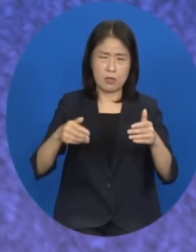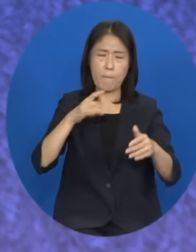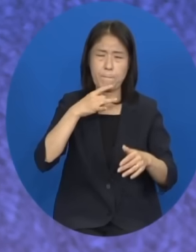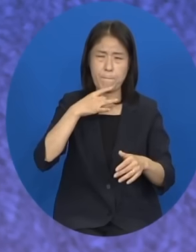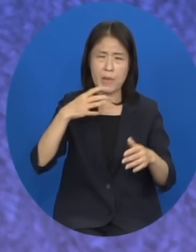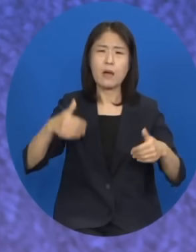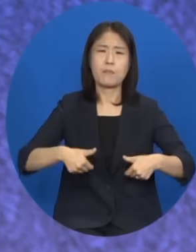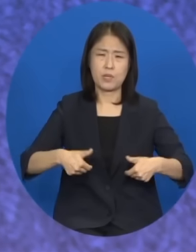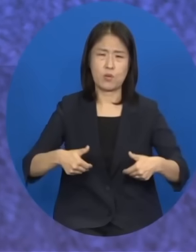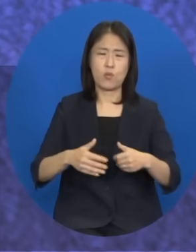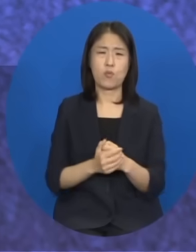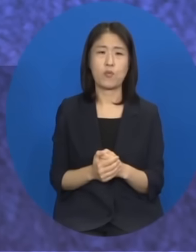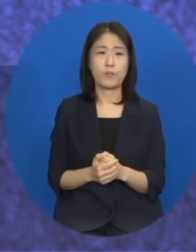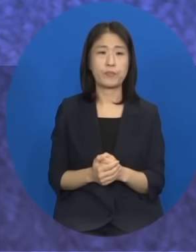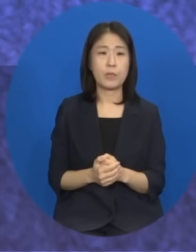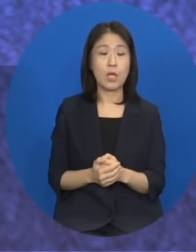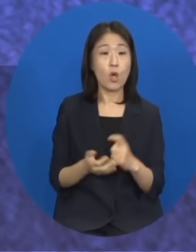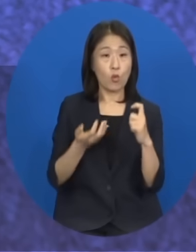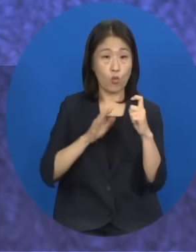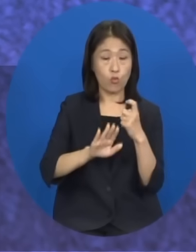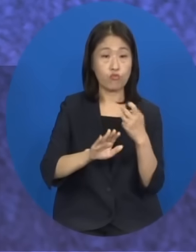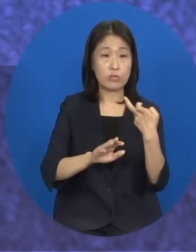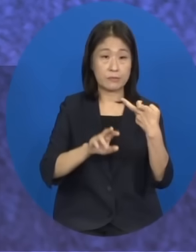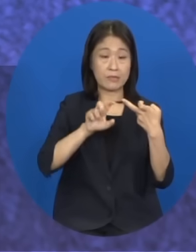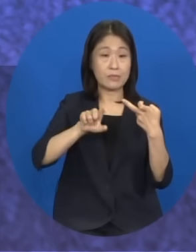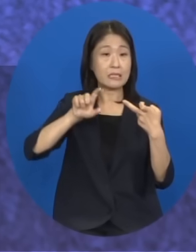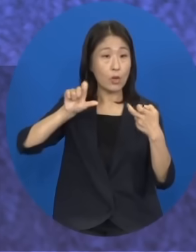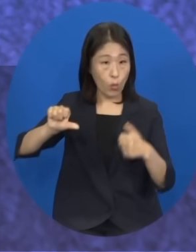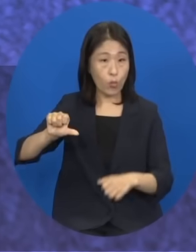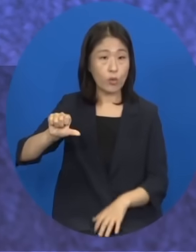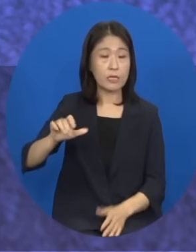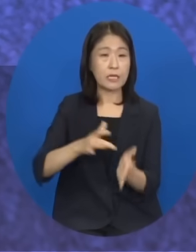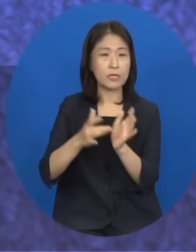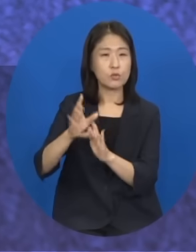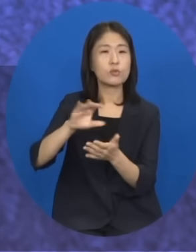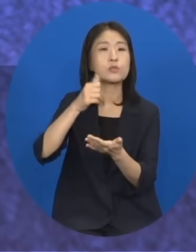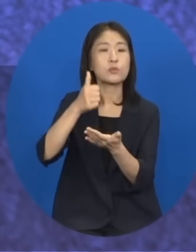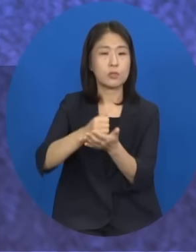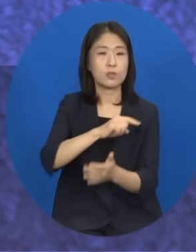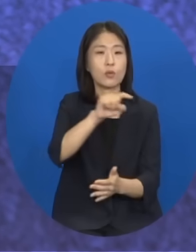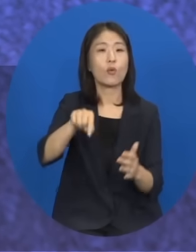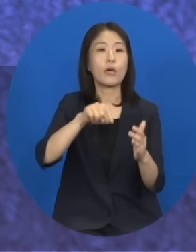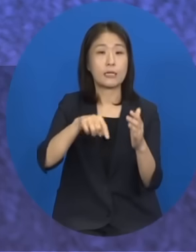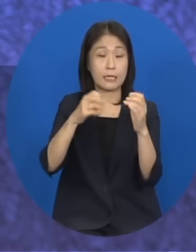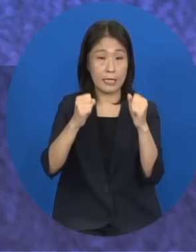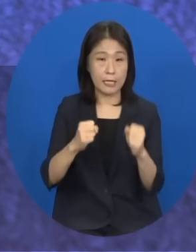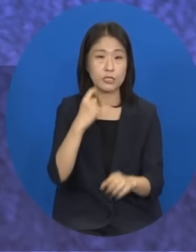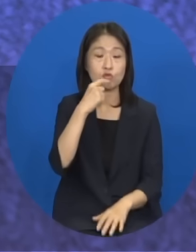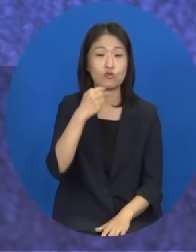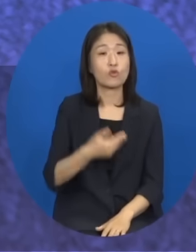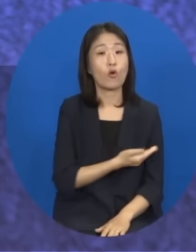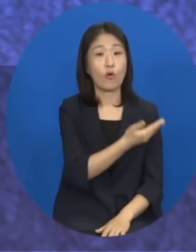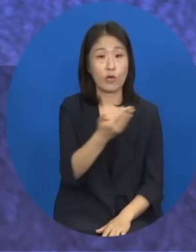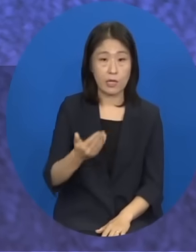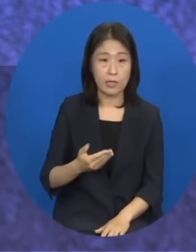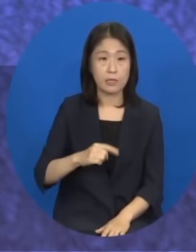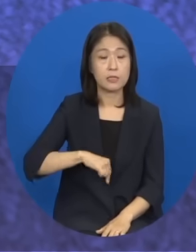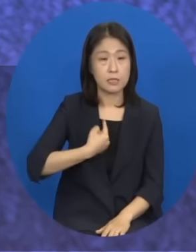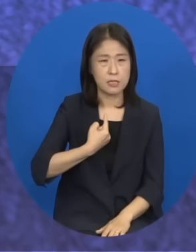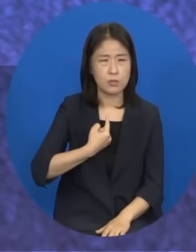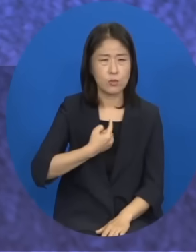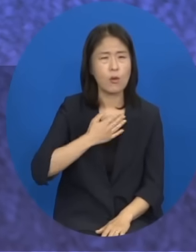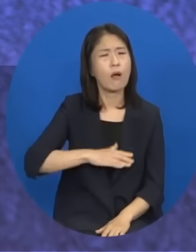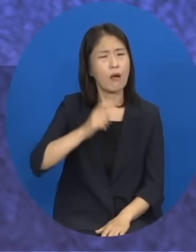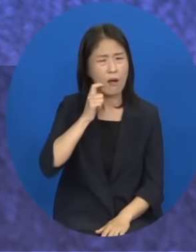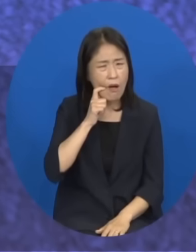고린도후서 13장 5절에 예수 그리스도께서 너희 안에 계신 줄을 너희가 스스로 알지